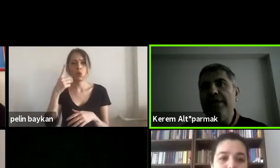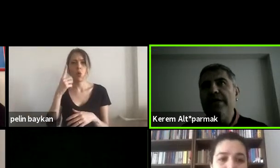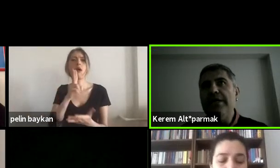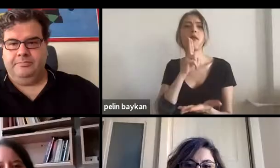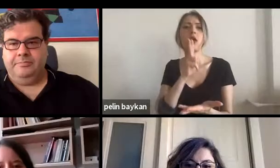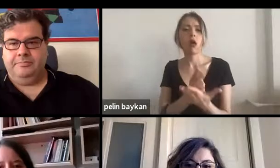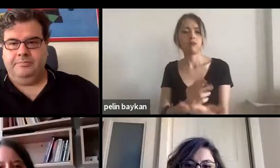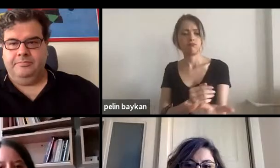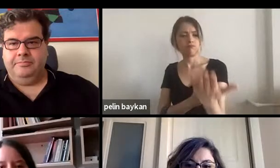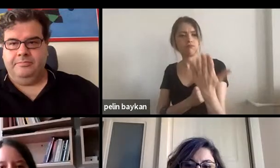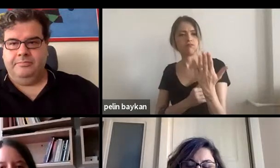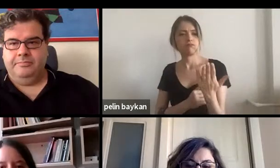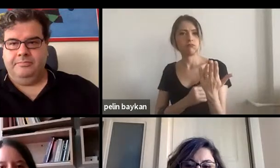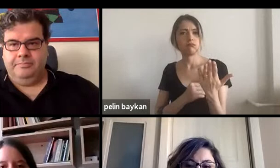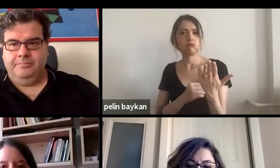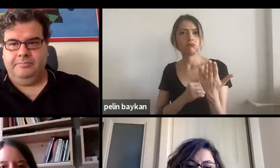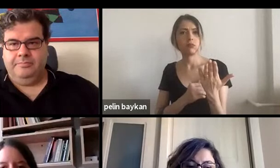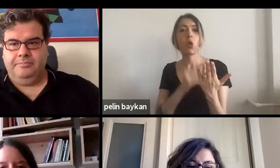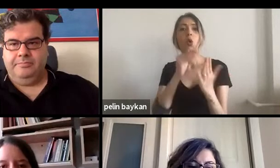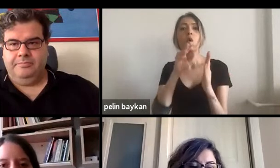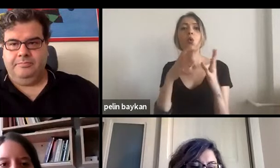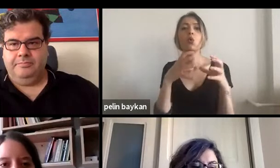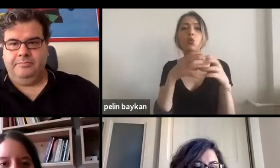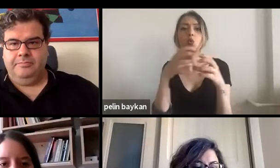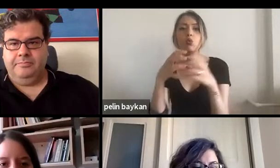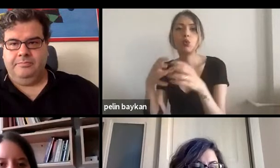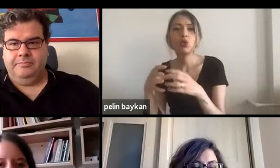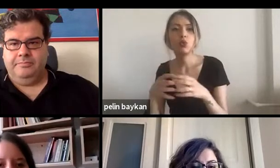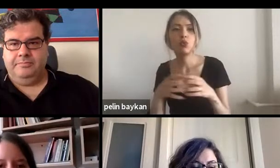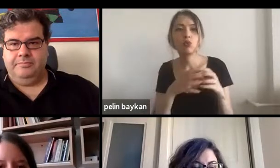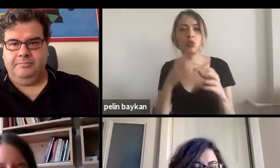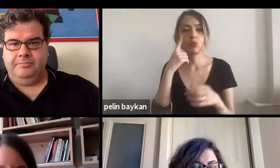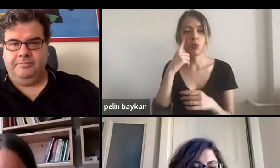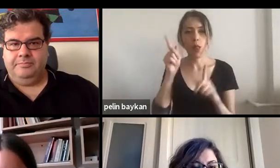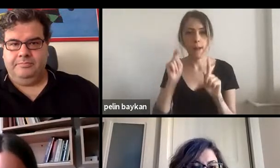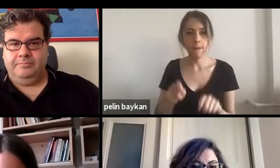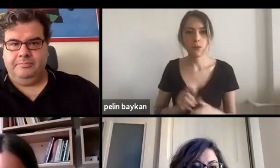kararları sınıflandırıyor. Bir kere